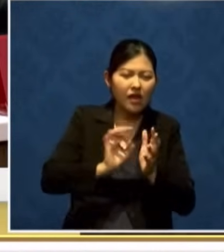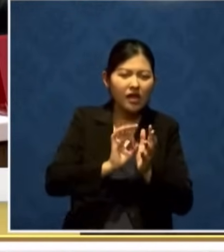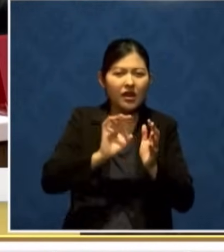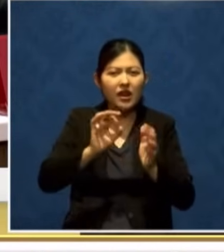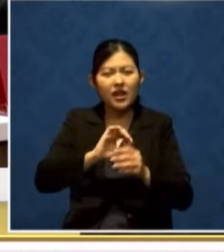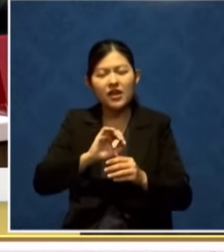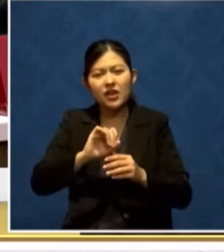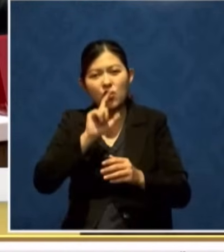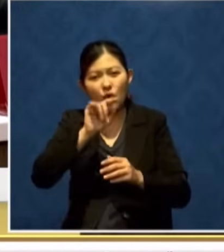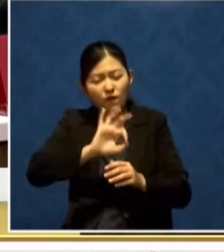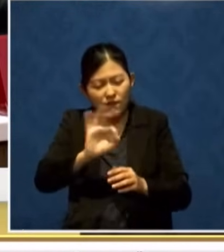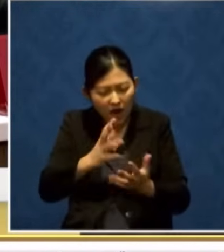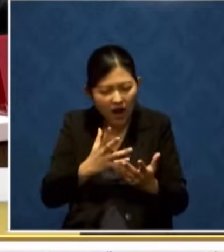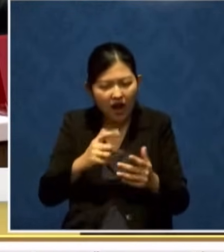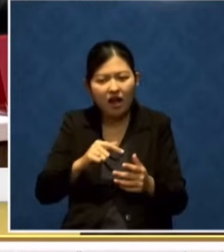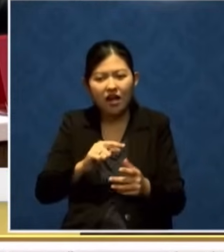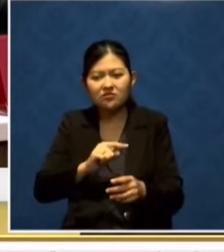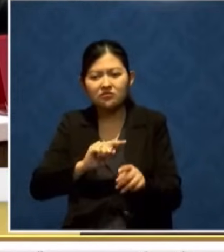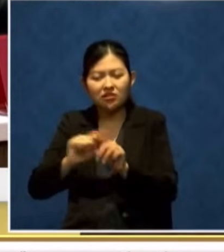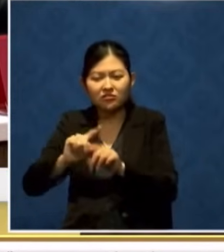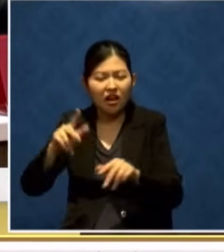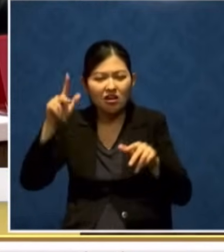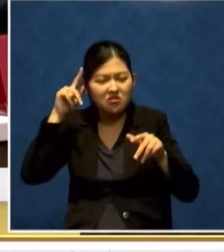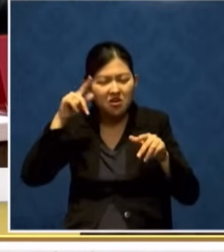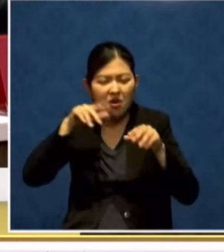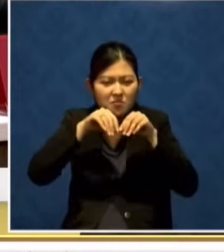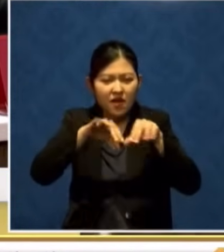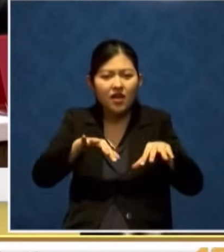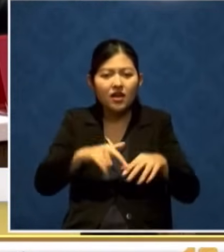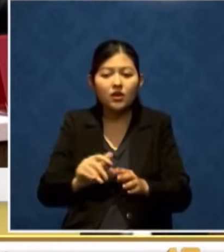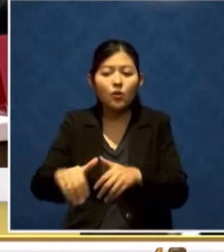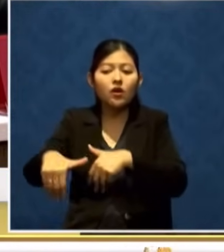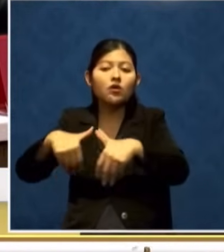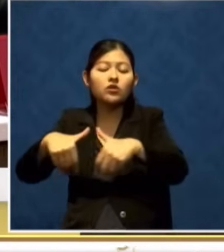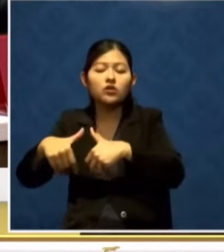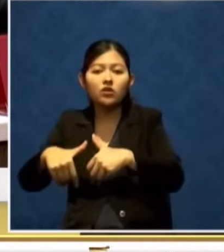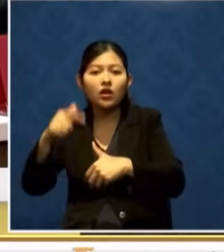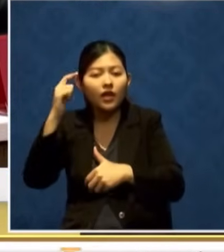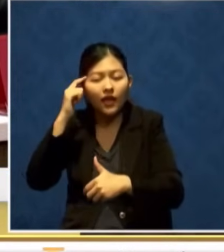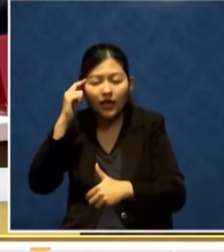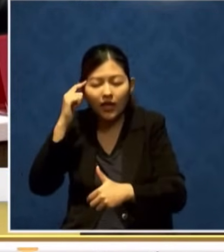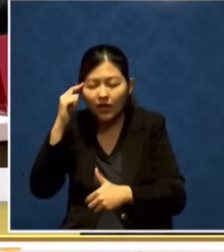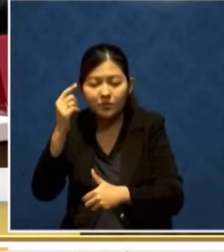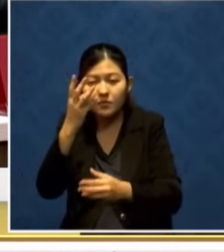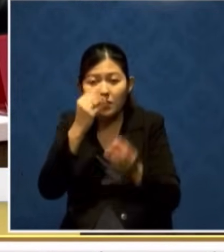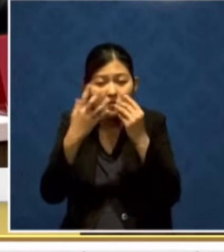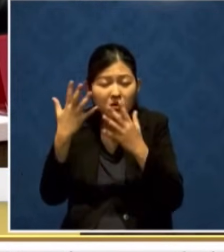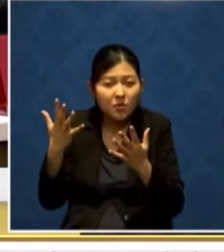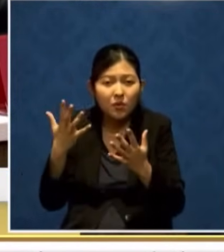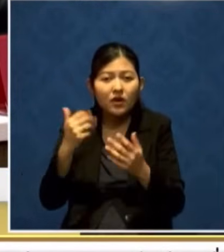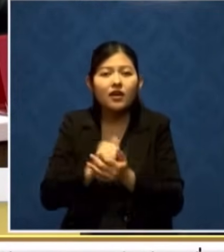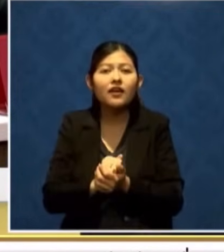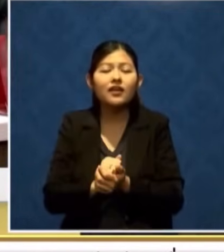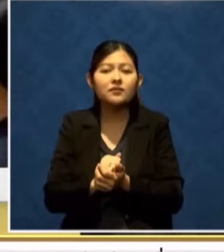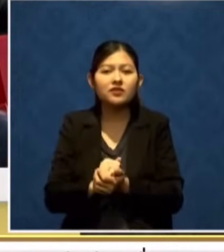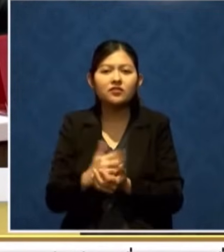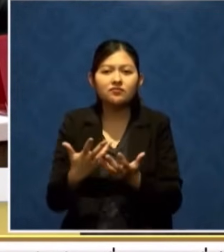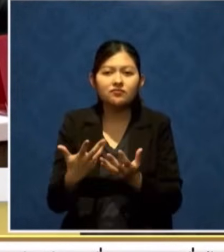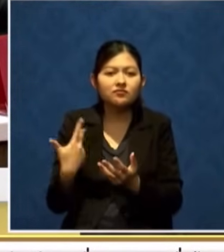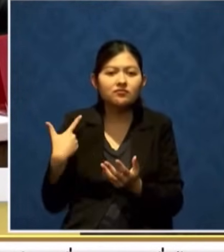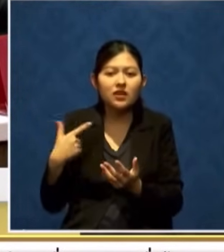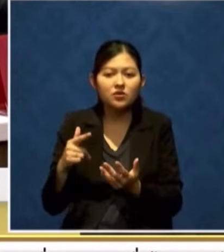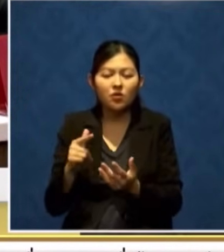สภาผู้แทนราษฎรไม่รับรู้เลยนี่มันก็ดูอะไรผมในฐานะที่เป็นประธานวิกรัฐบาล